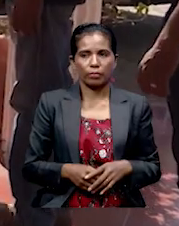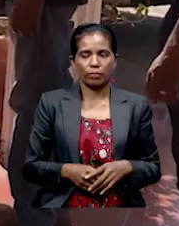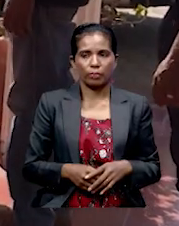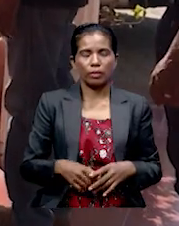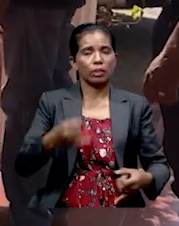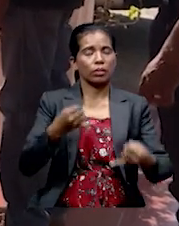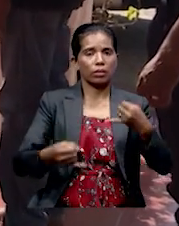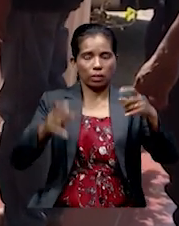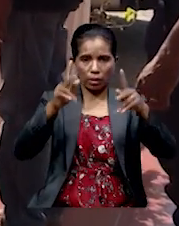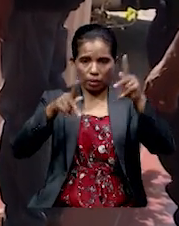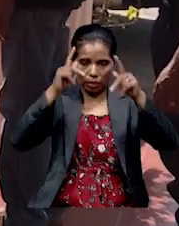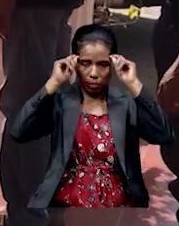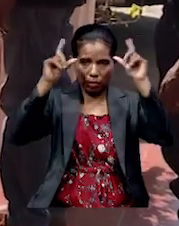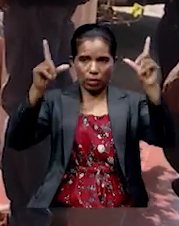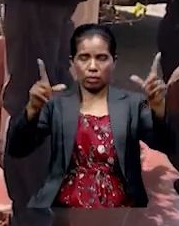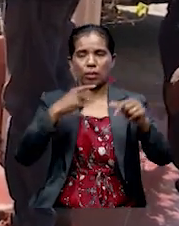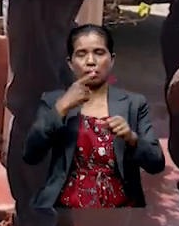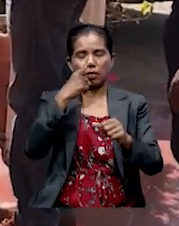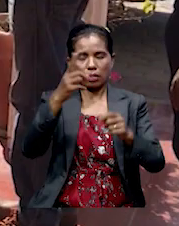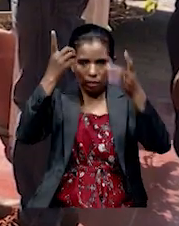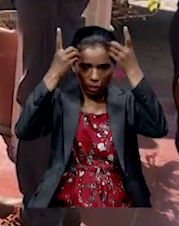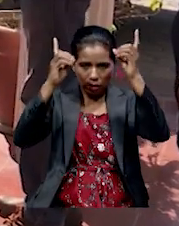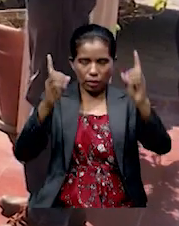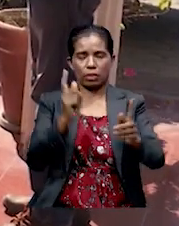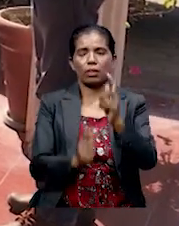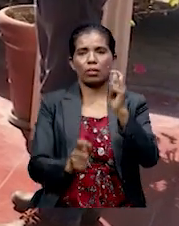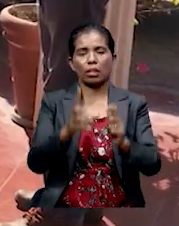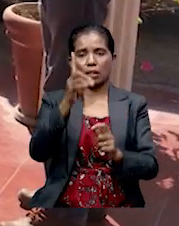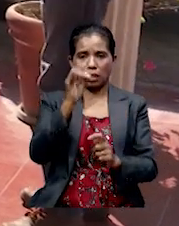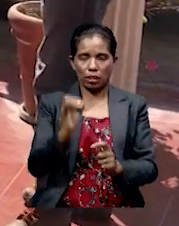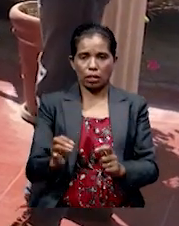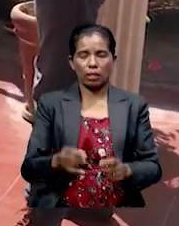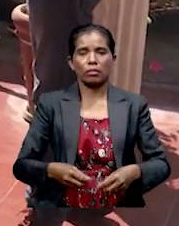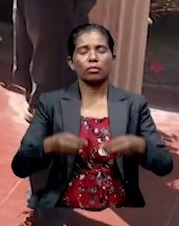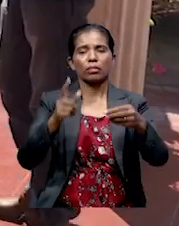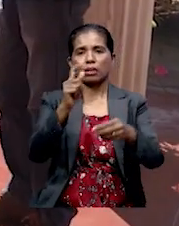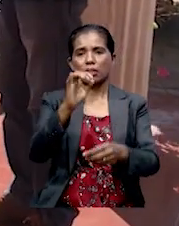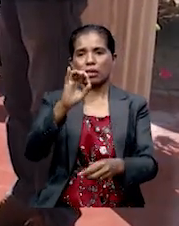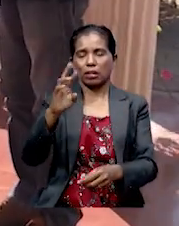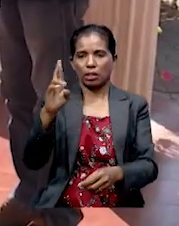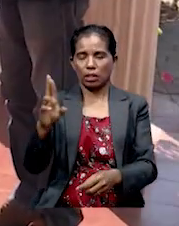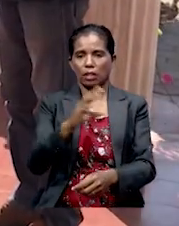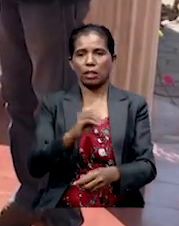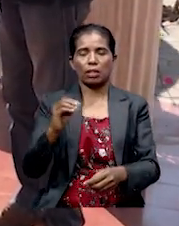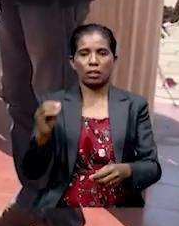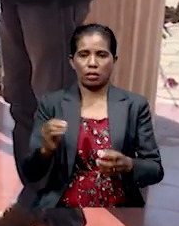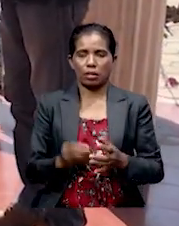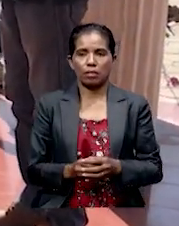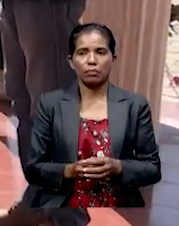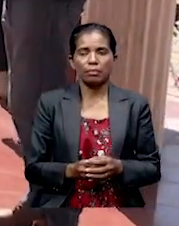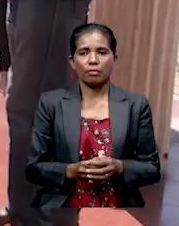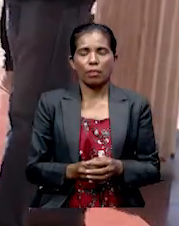Jurista Timoruan, Julio Crispin Hateten, decisão Tribunal Distrital Dili, onde aplica medida coação termo identidade residência